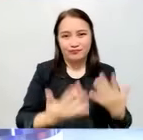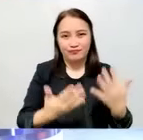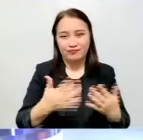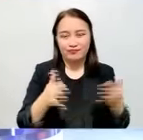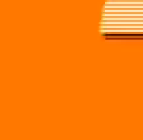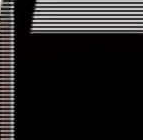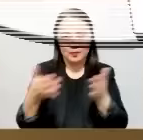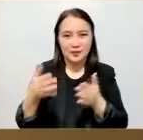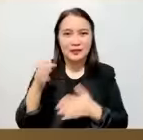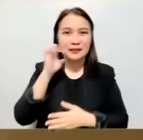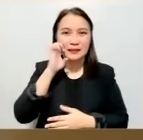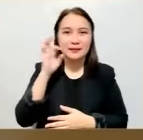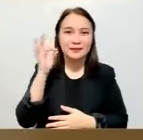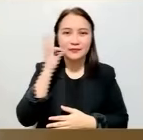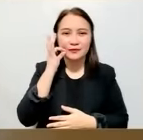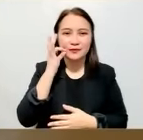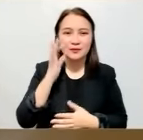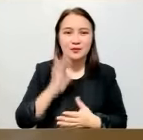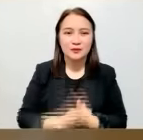Fulgencio.